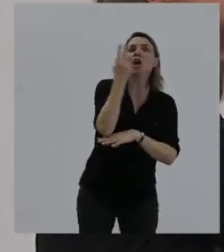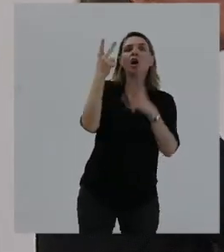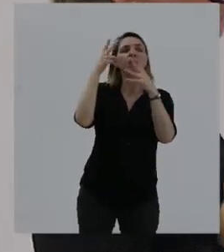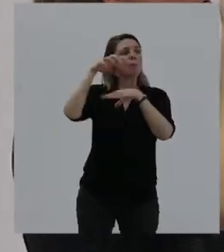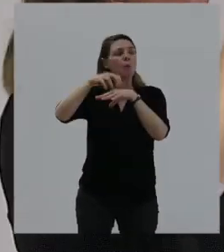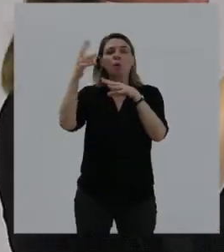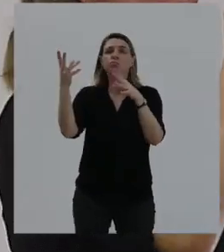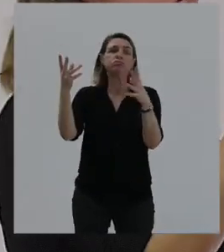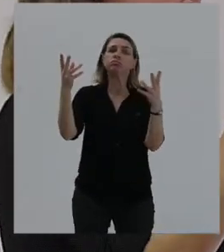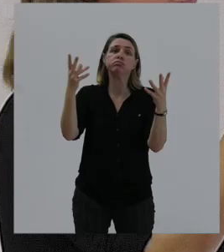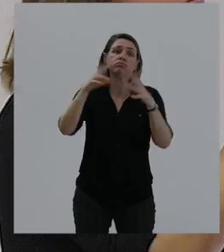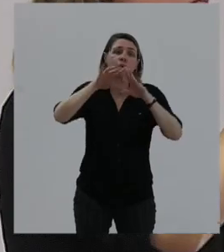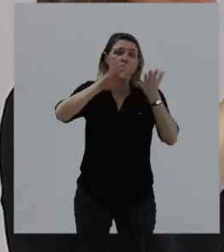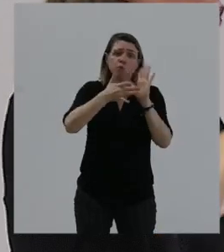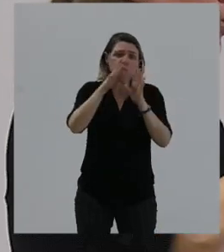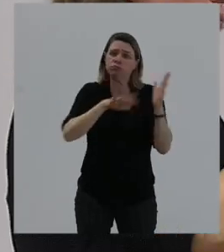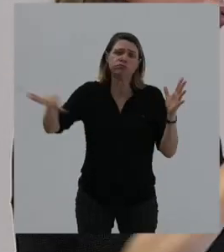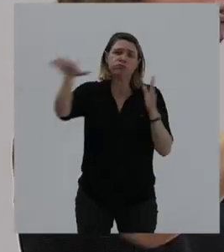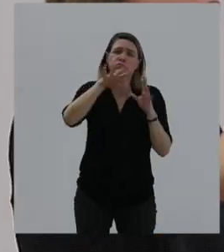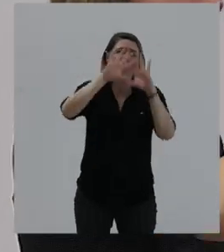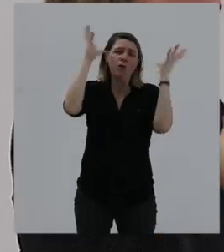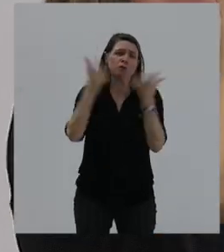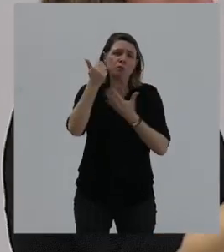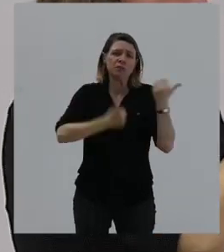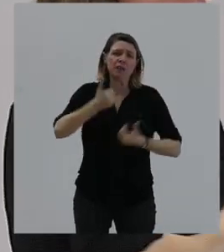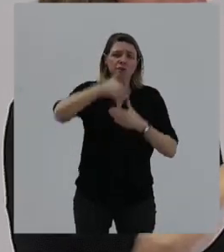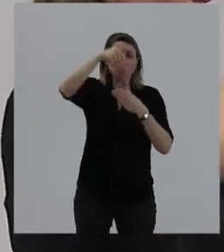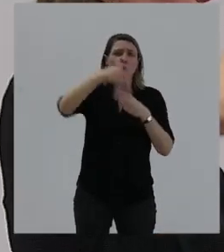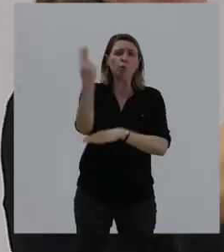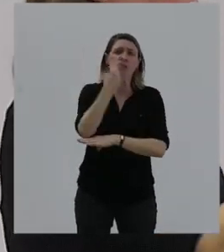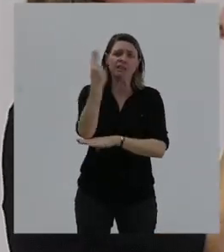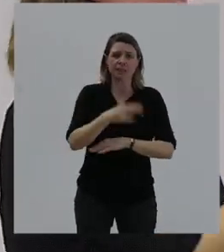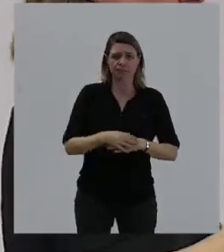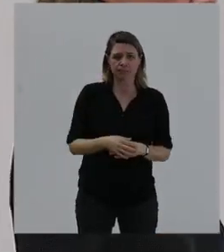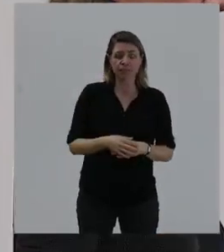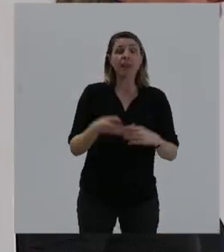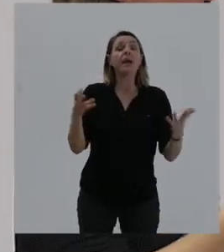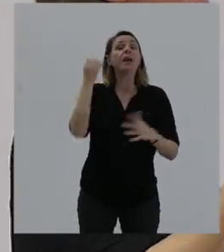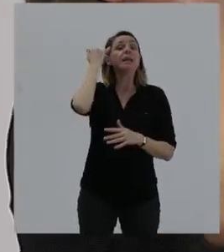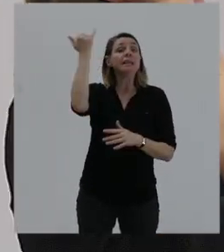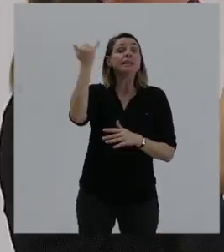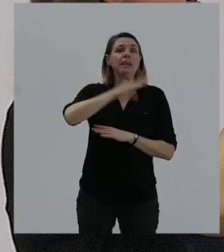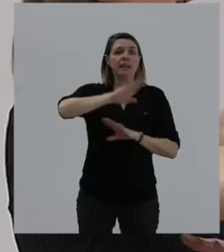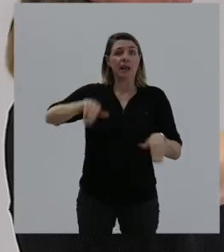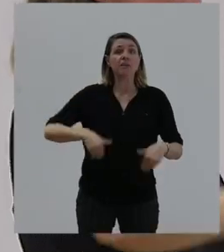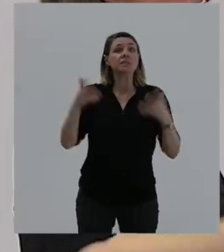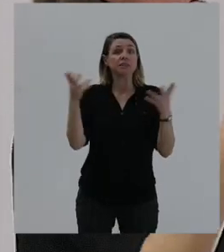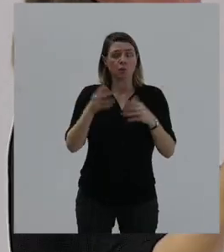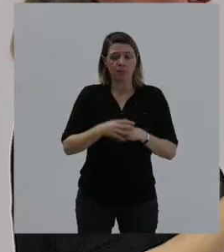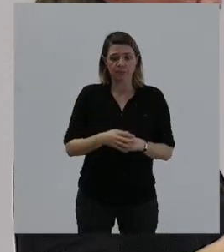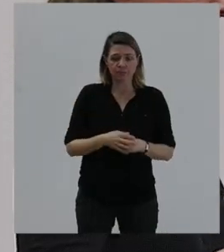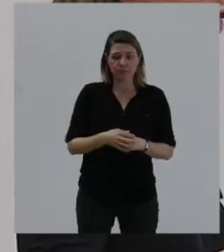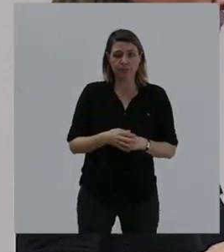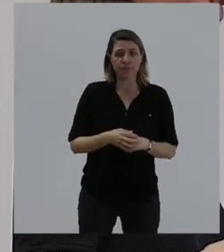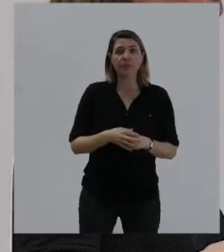recherche, sur la MSH, bref, sur l'ensemble des services et composantes de notre université. L'idée, enfin, c'est de faire en sorte